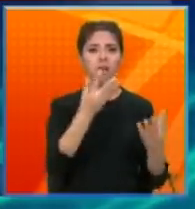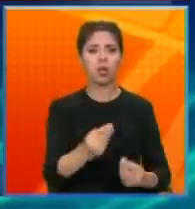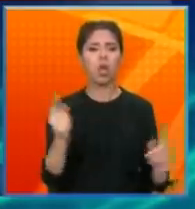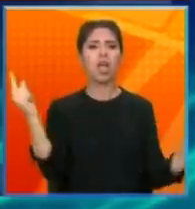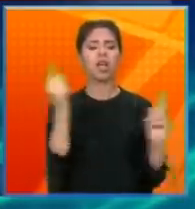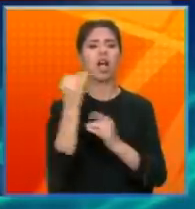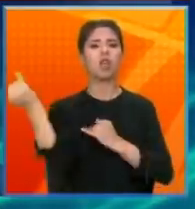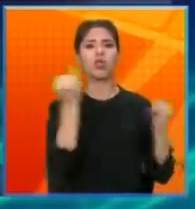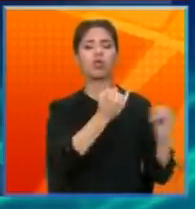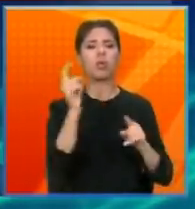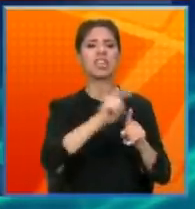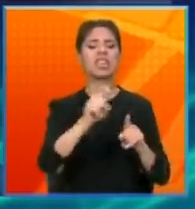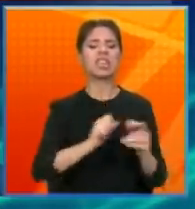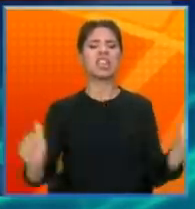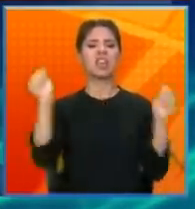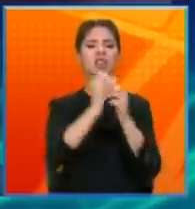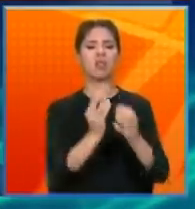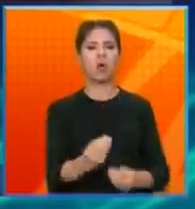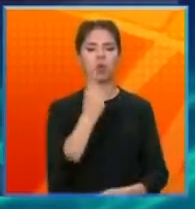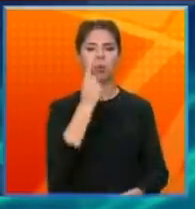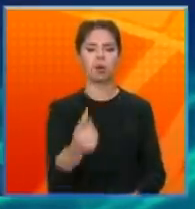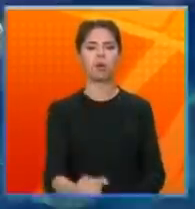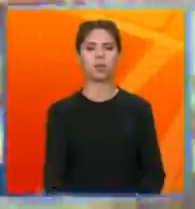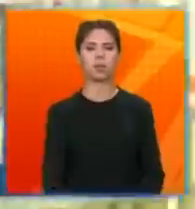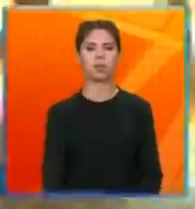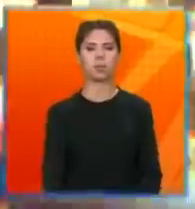Karşılıklı suçlamalarla tansiyon iyice yükseldi.